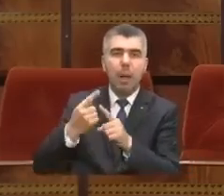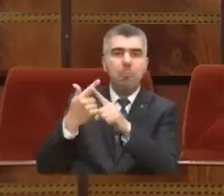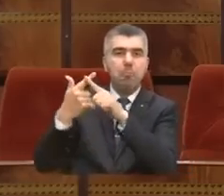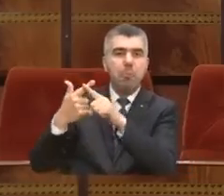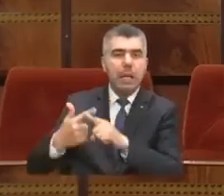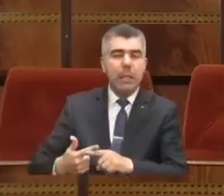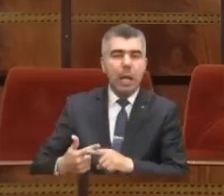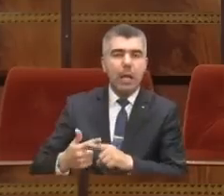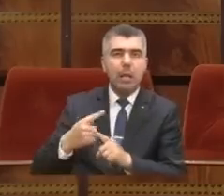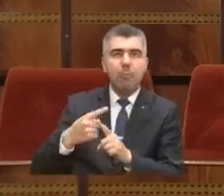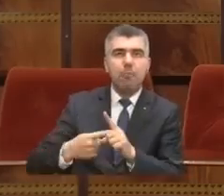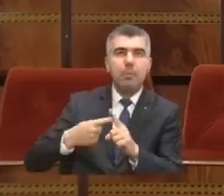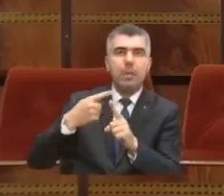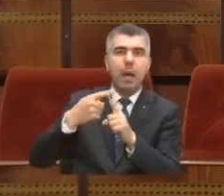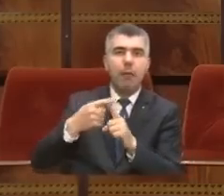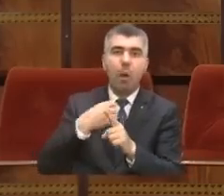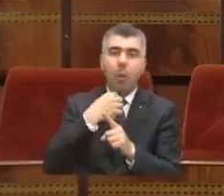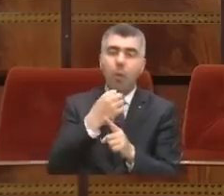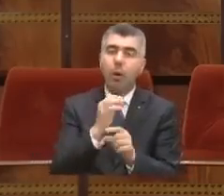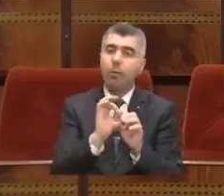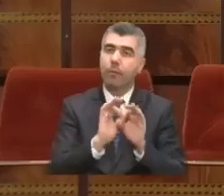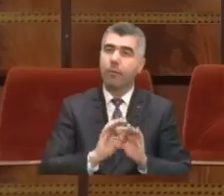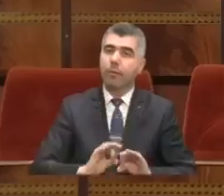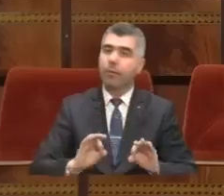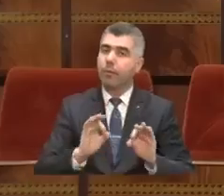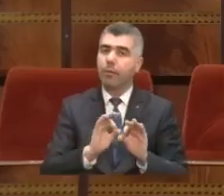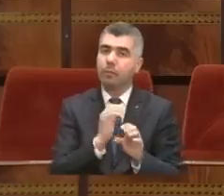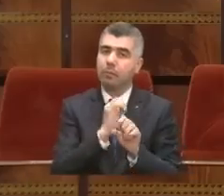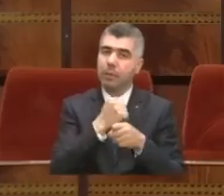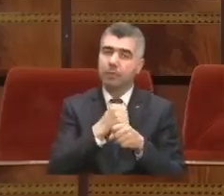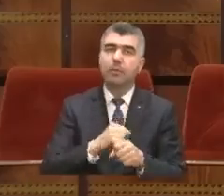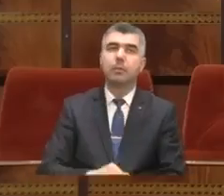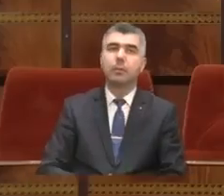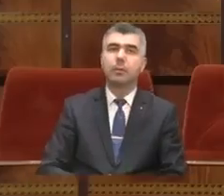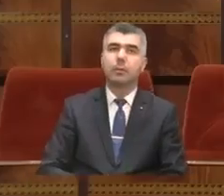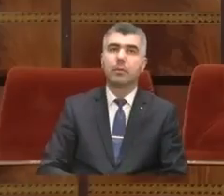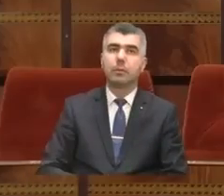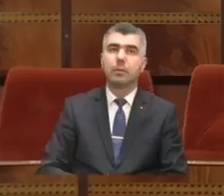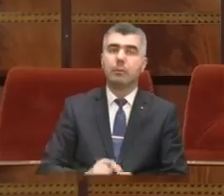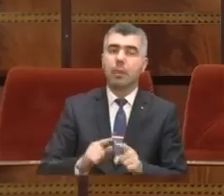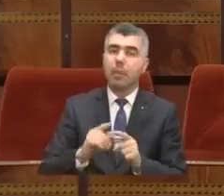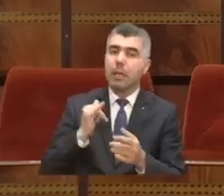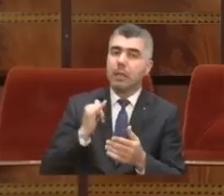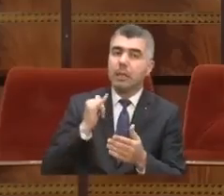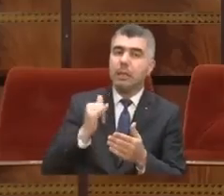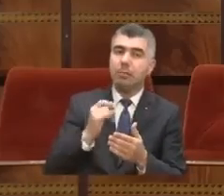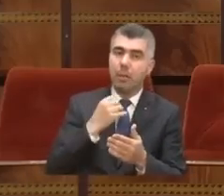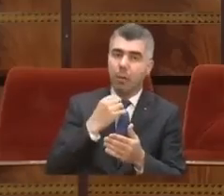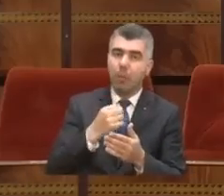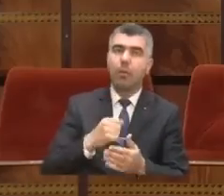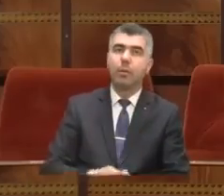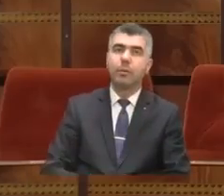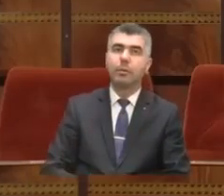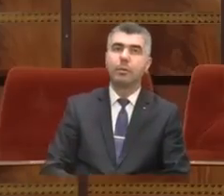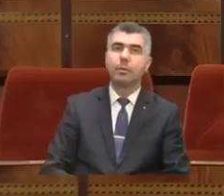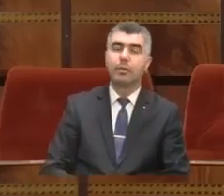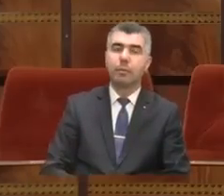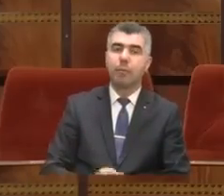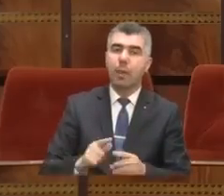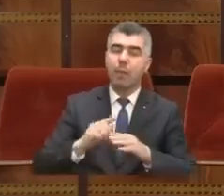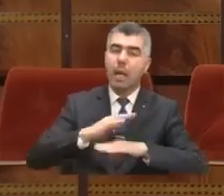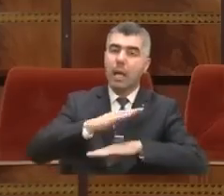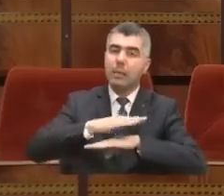ضخمه. هادشي ما كنقولوش سيد الرئيس في اطار استمراريات المرفق العمومي